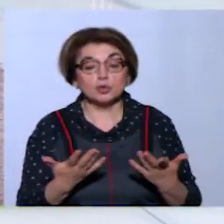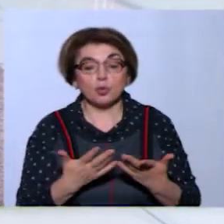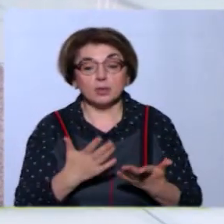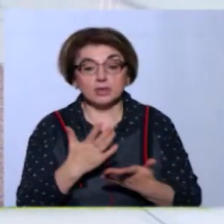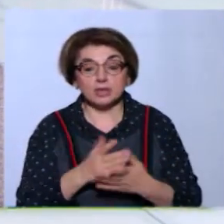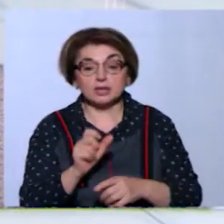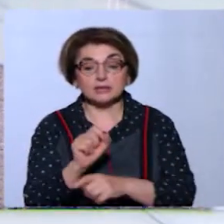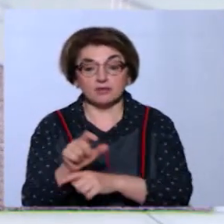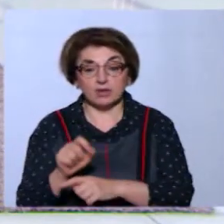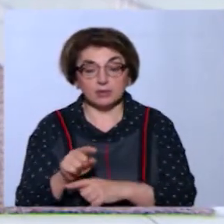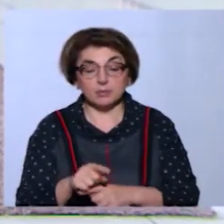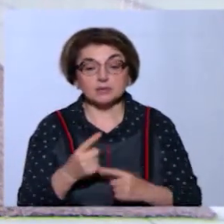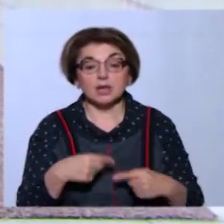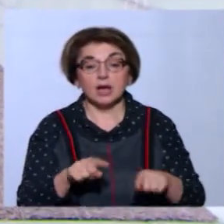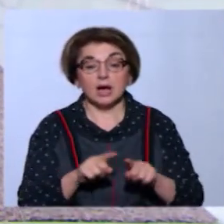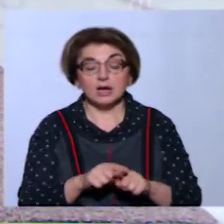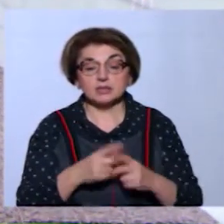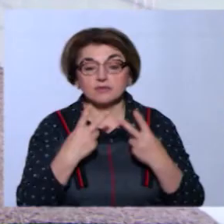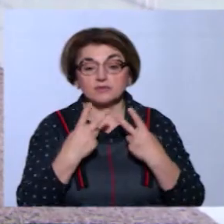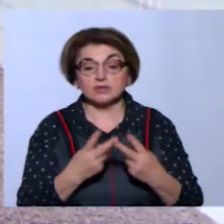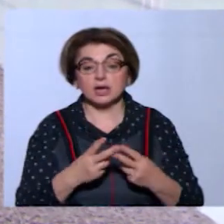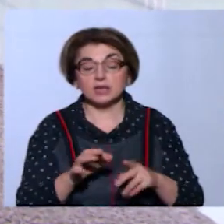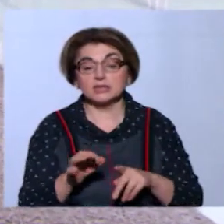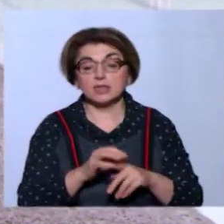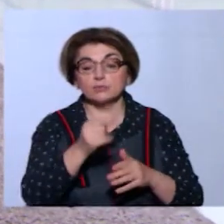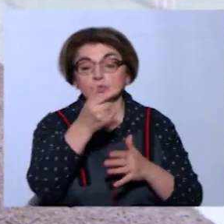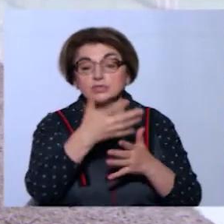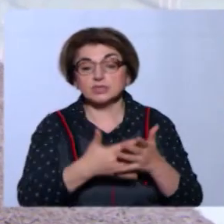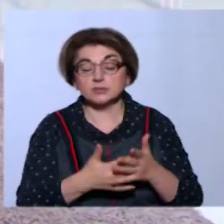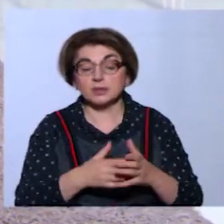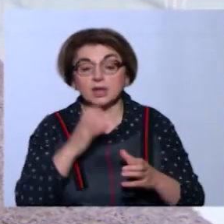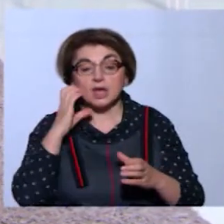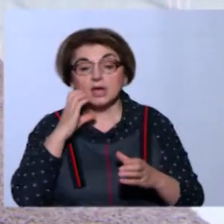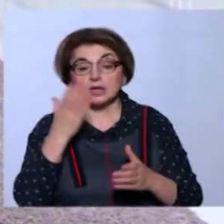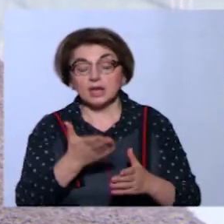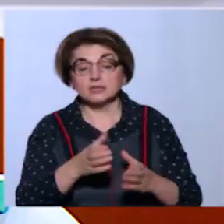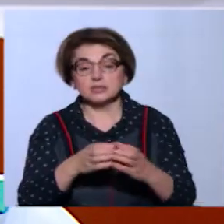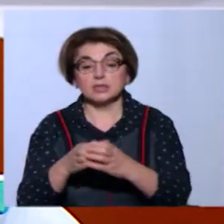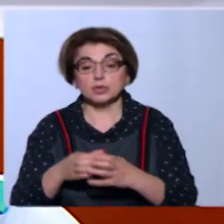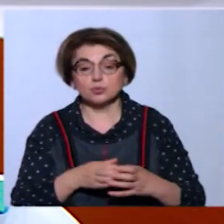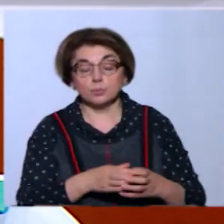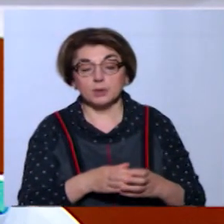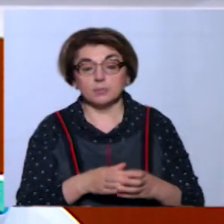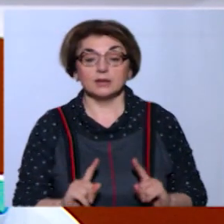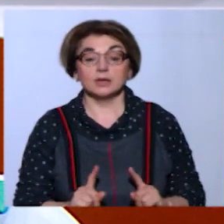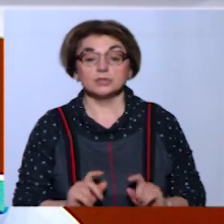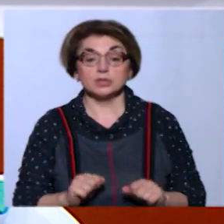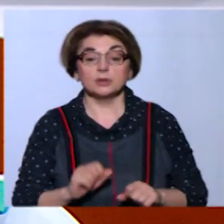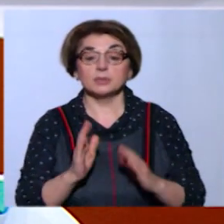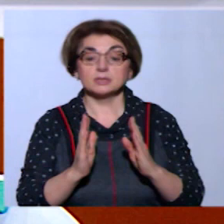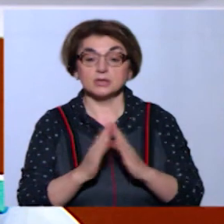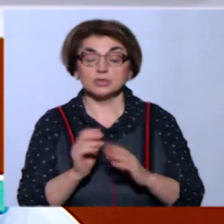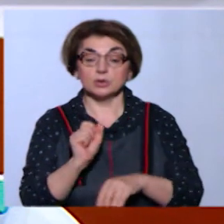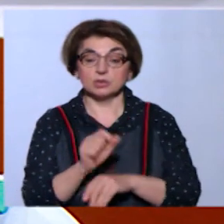და ფუნქციებზე, ასევე განვიხილეთ ნერვული სისტემის კლასიფიკაცია. ეხლა რაც შეეხება